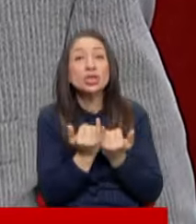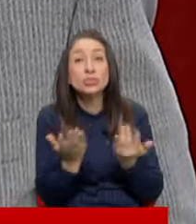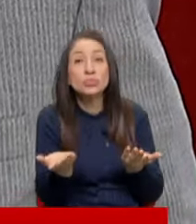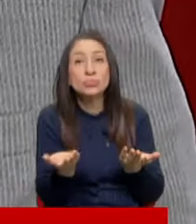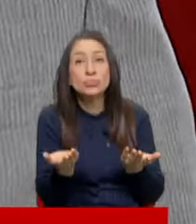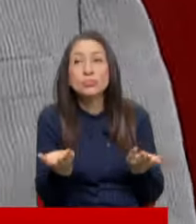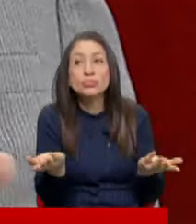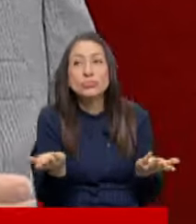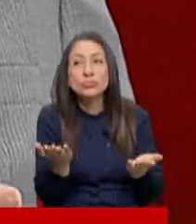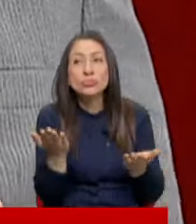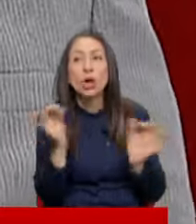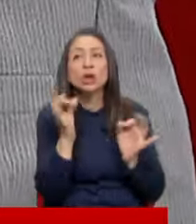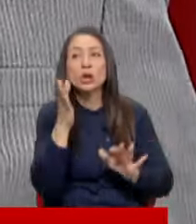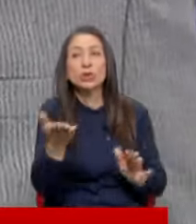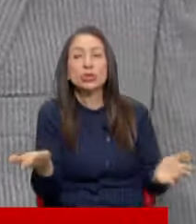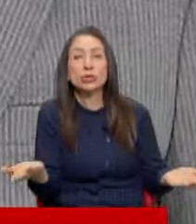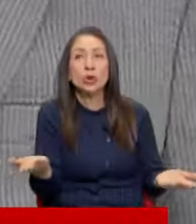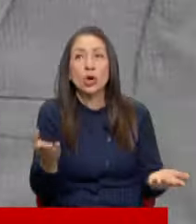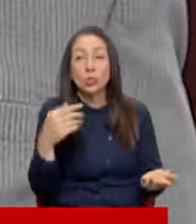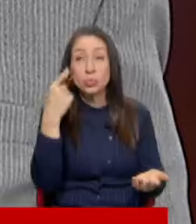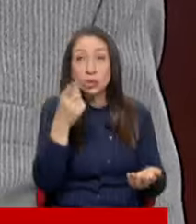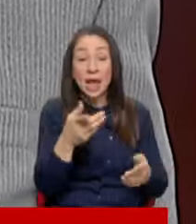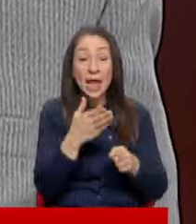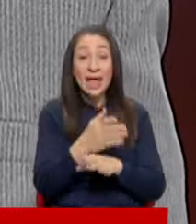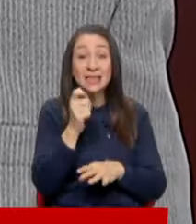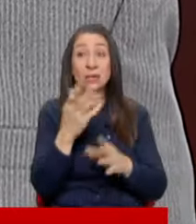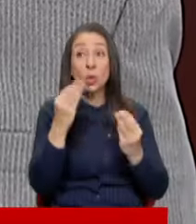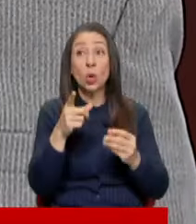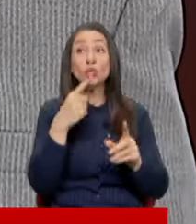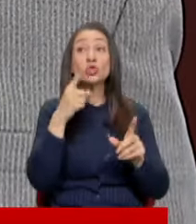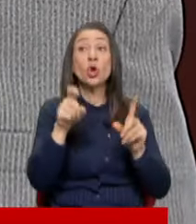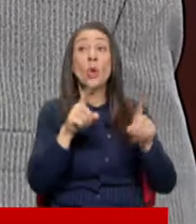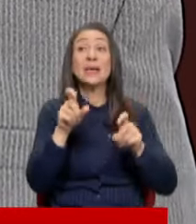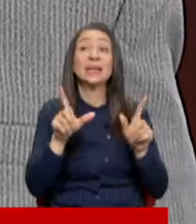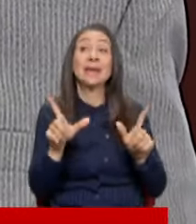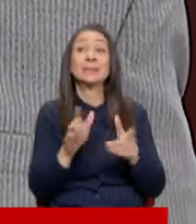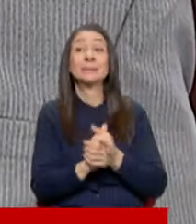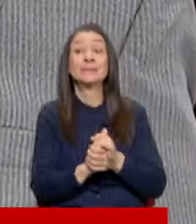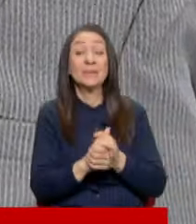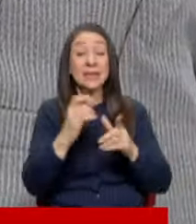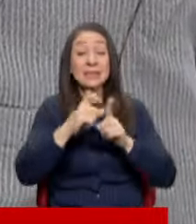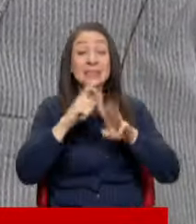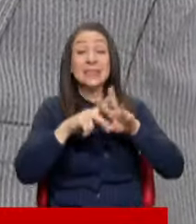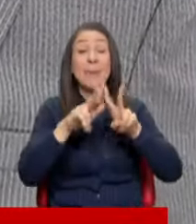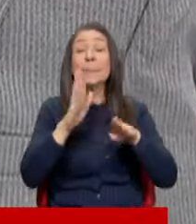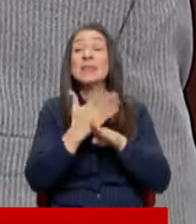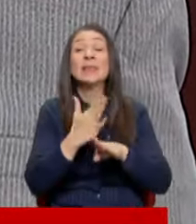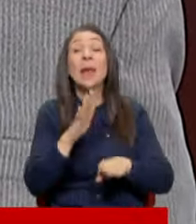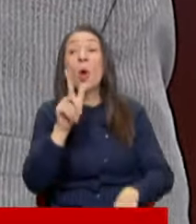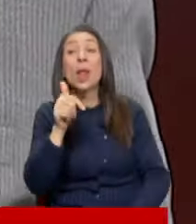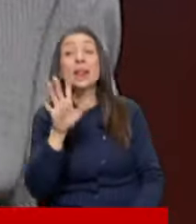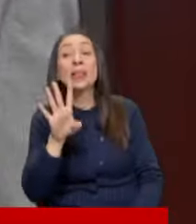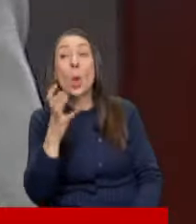kardeşim niye erken gitmediniz Dolayısıyla Esas onlar sorgulanması gerekir Dem niye 16 54'ü